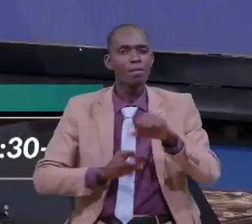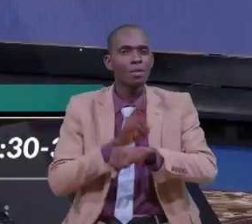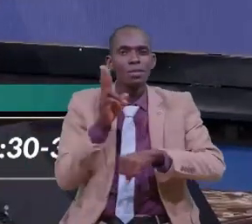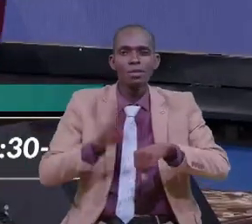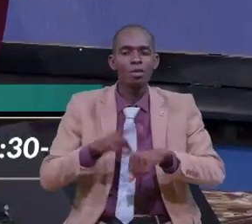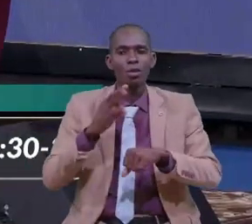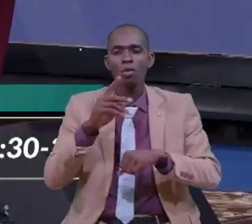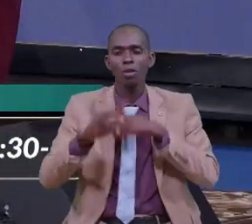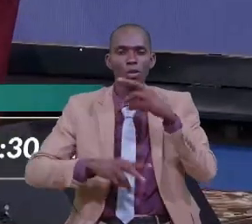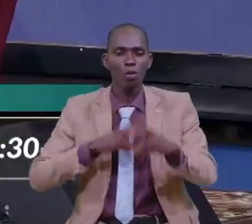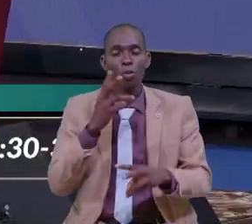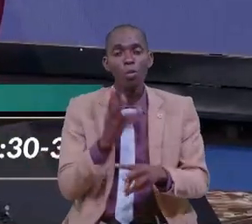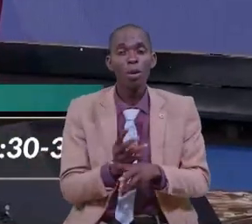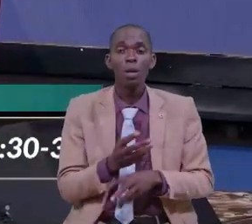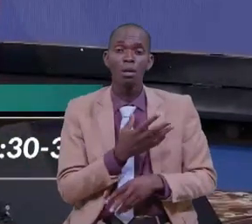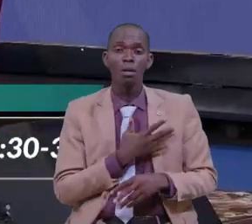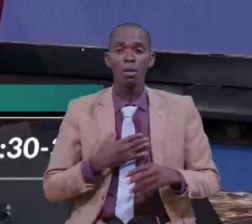chaque nation du monde.